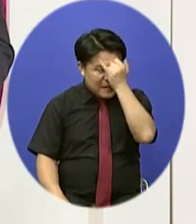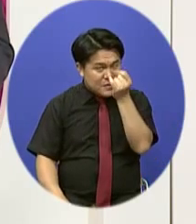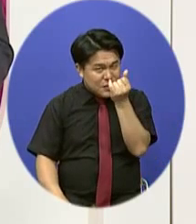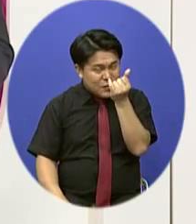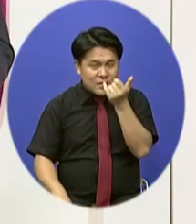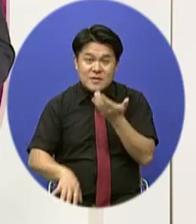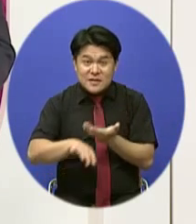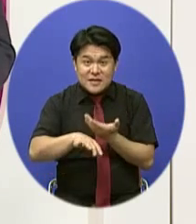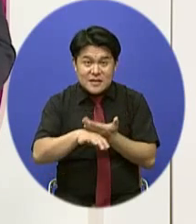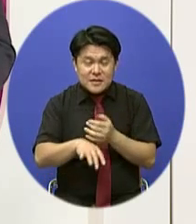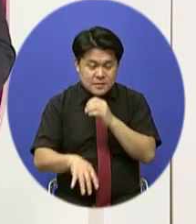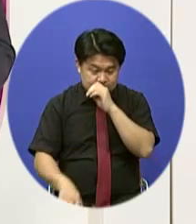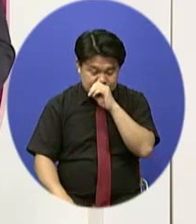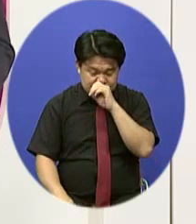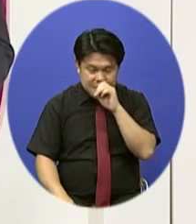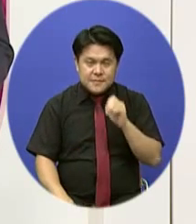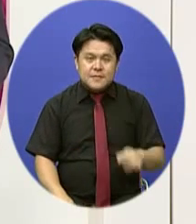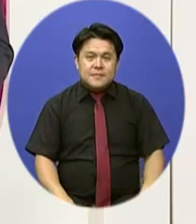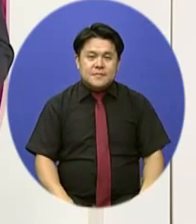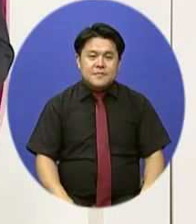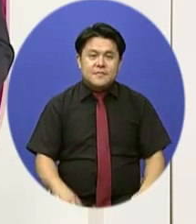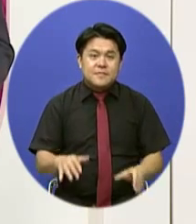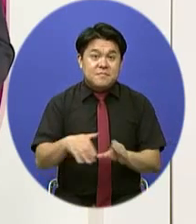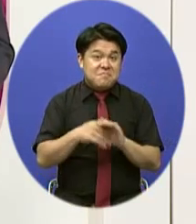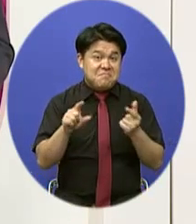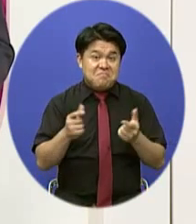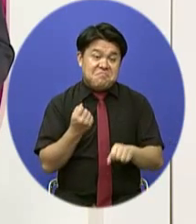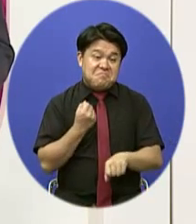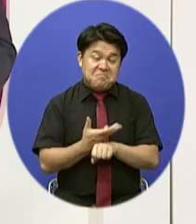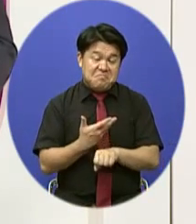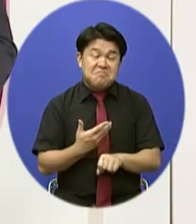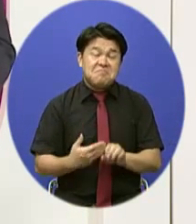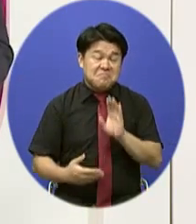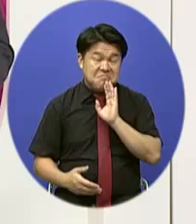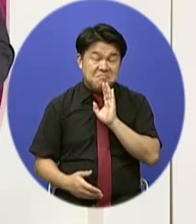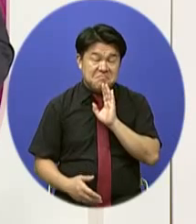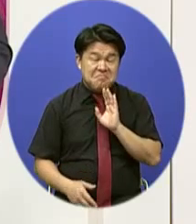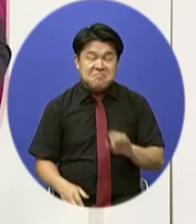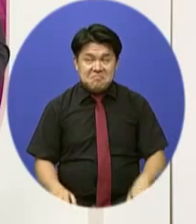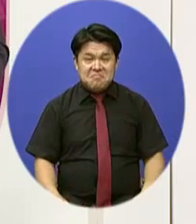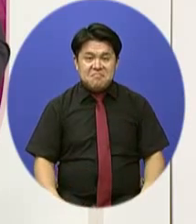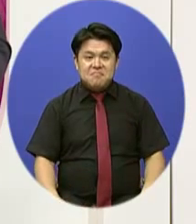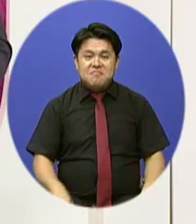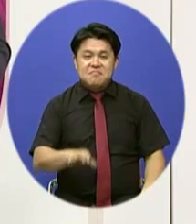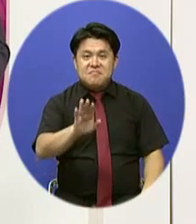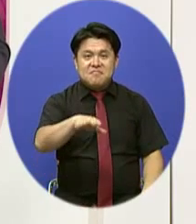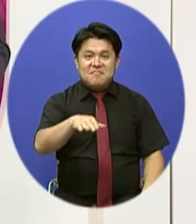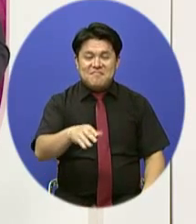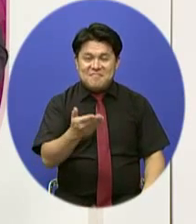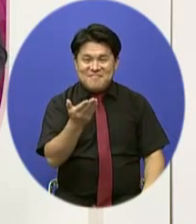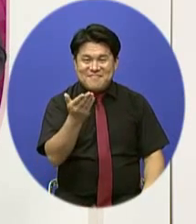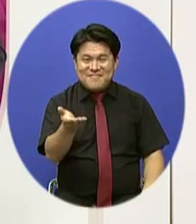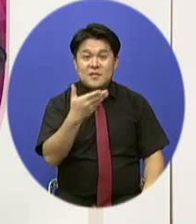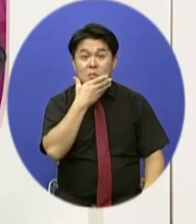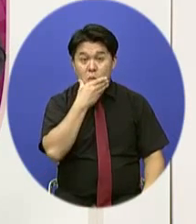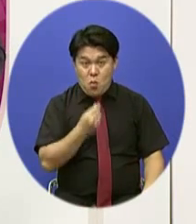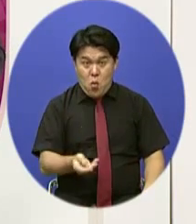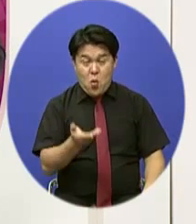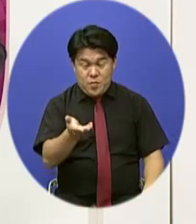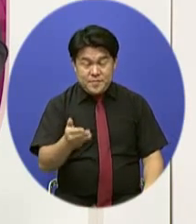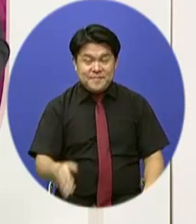이제 저거 저 그 문화 차이기 때문에 네. 네. 그것도 바로 우리 최태희 아버님의